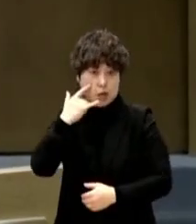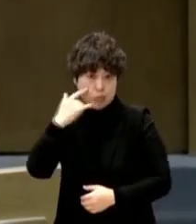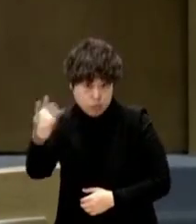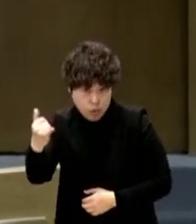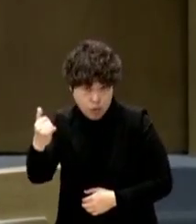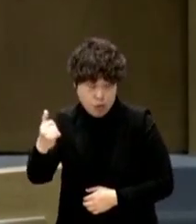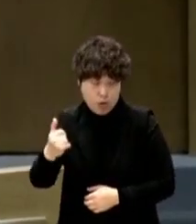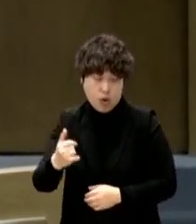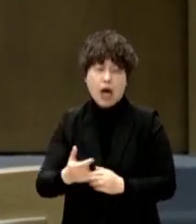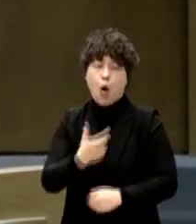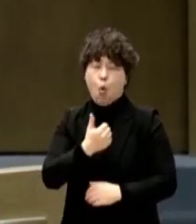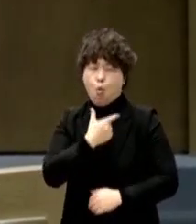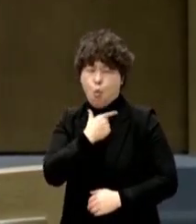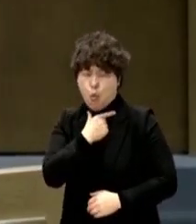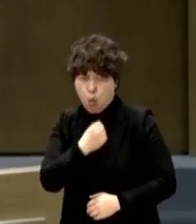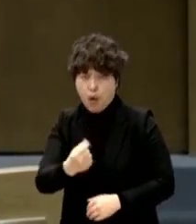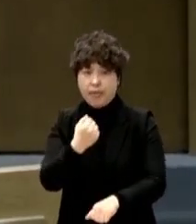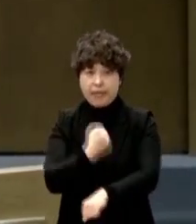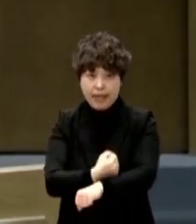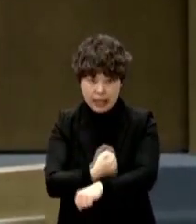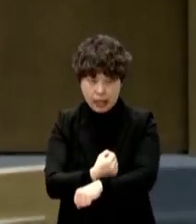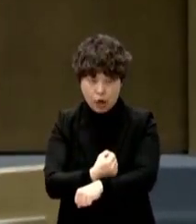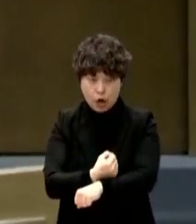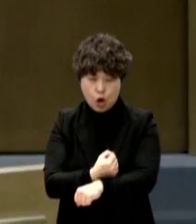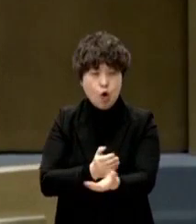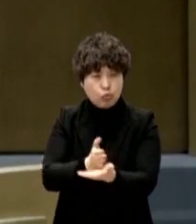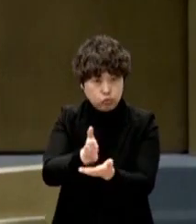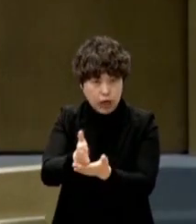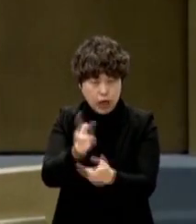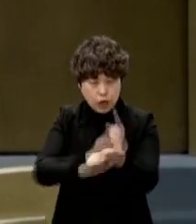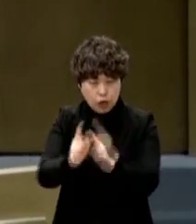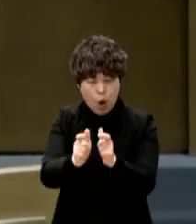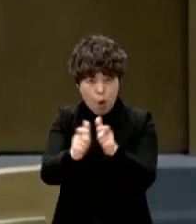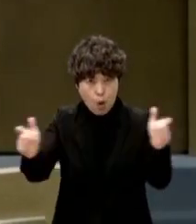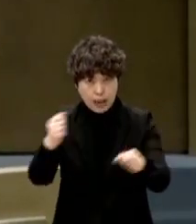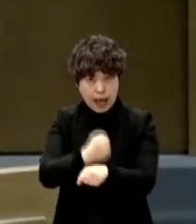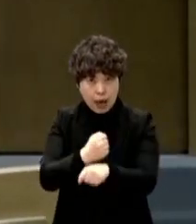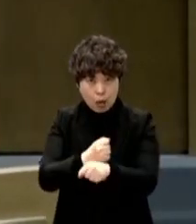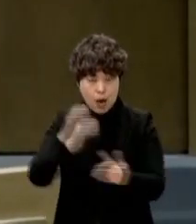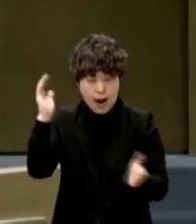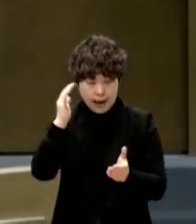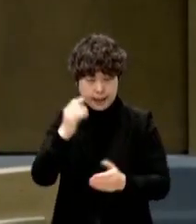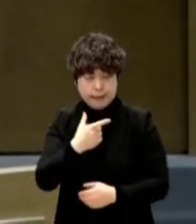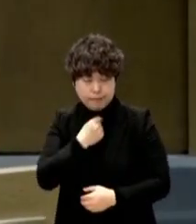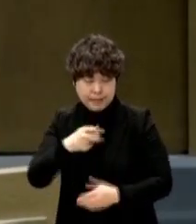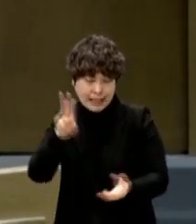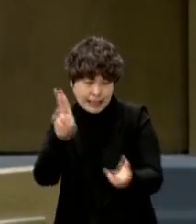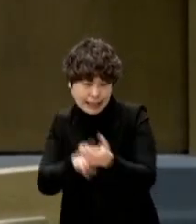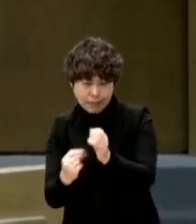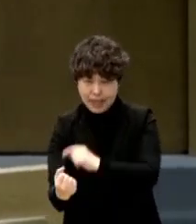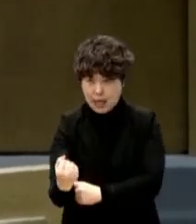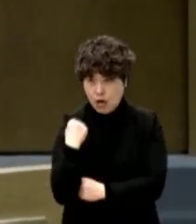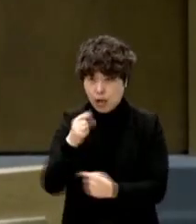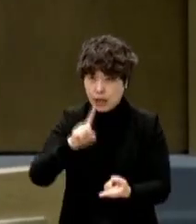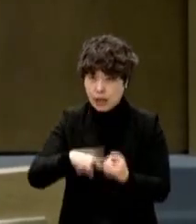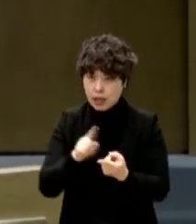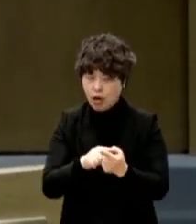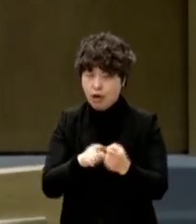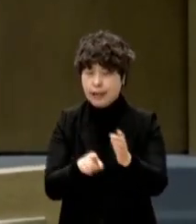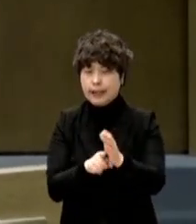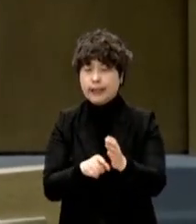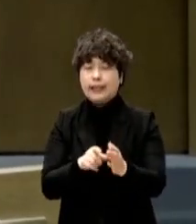학부모님이 희망하는 공유학교 분야를 확대해서 모든 학생이 저마다의 잠재력을 실현해 나갈 수